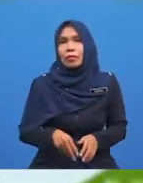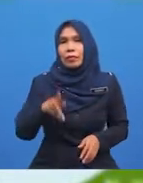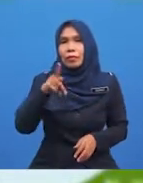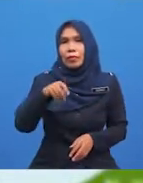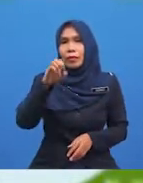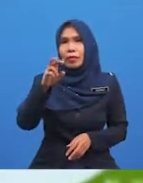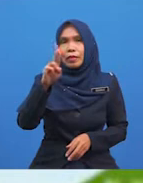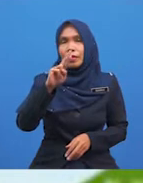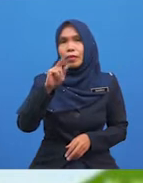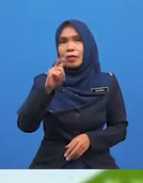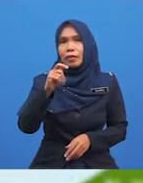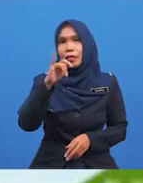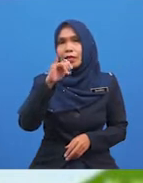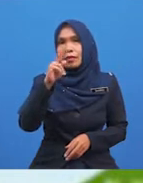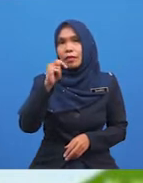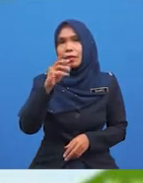adil dan cekap.